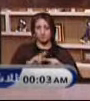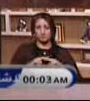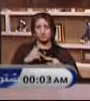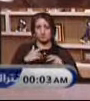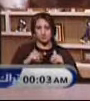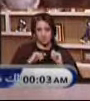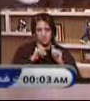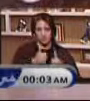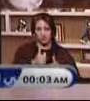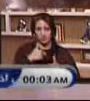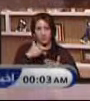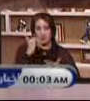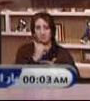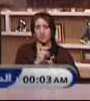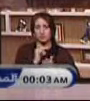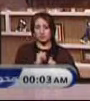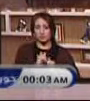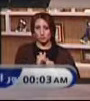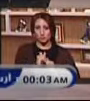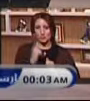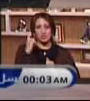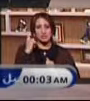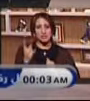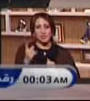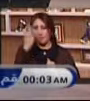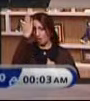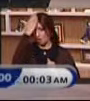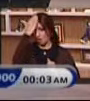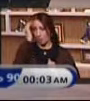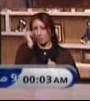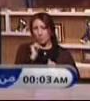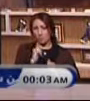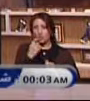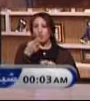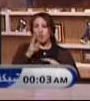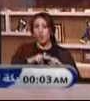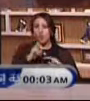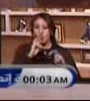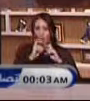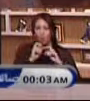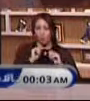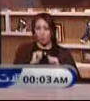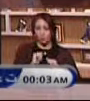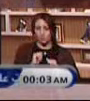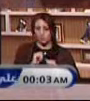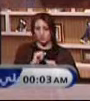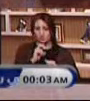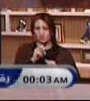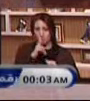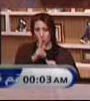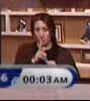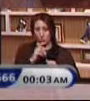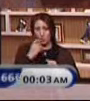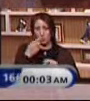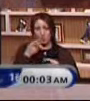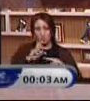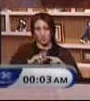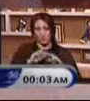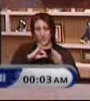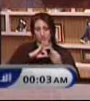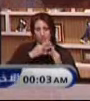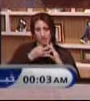ابادرها بما ملكت يدي. فانصت عمر وقال اكمل. قال ولولا ثلاث هن من عيشة